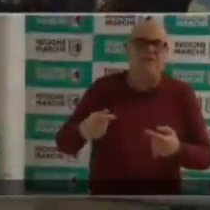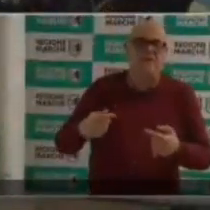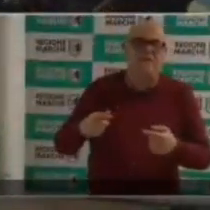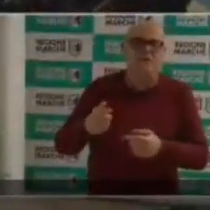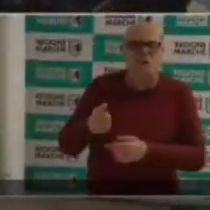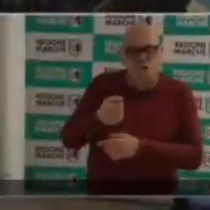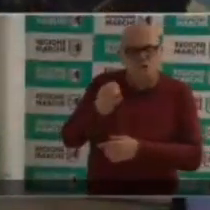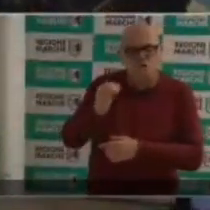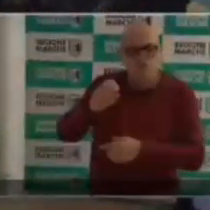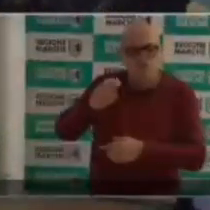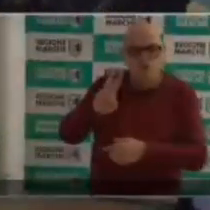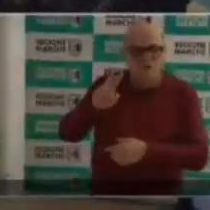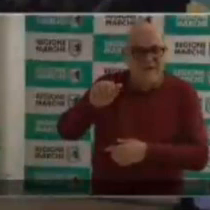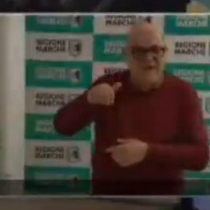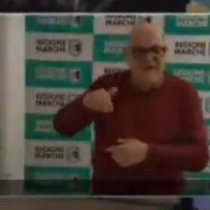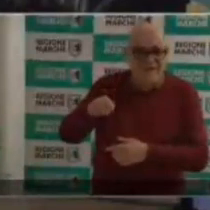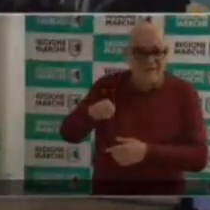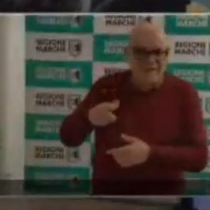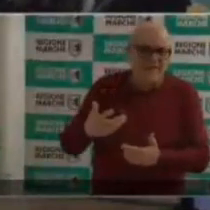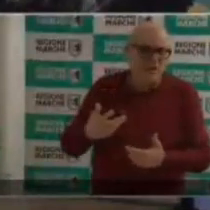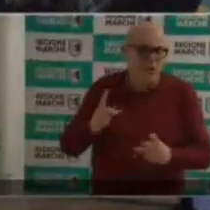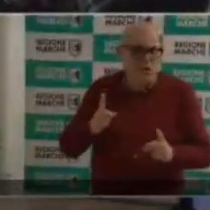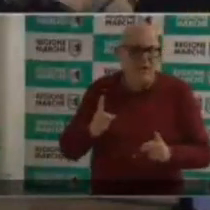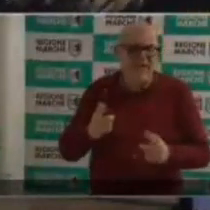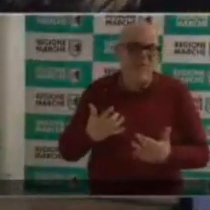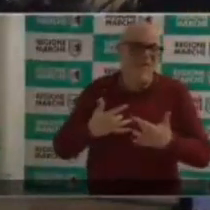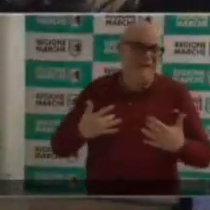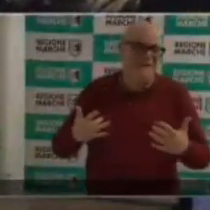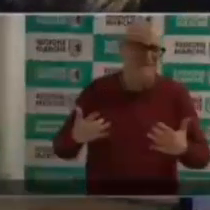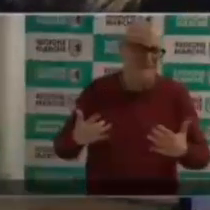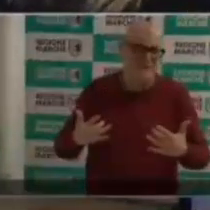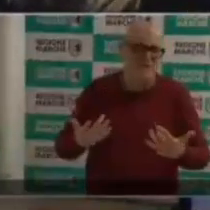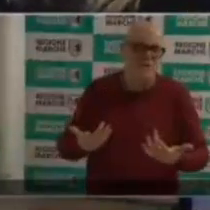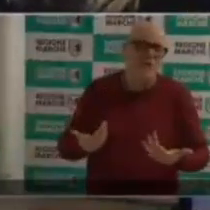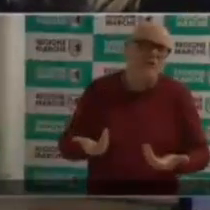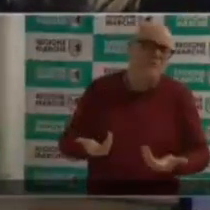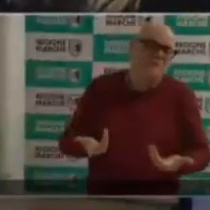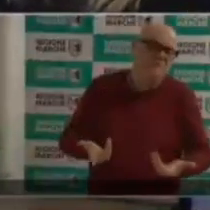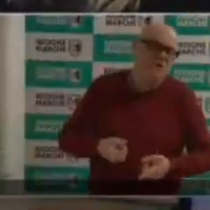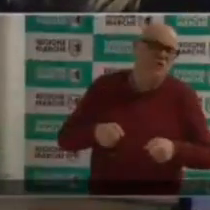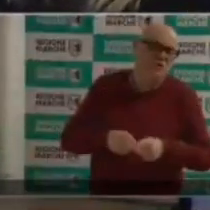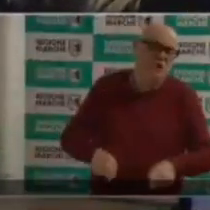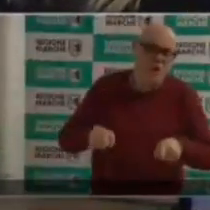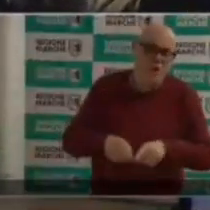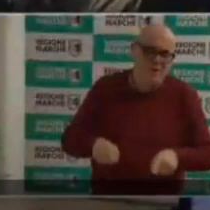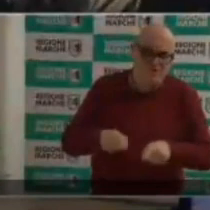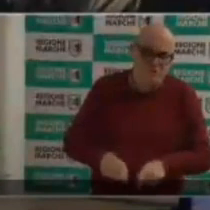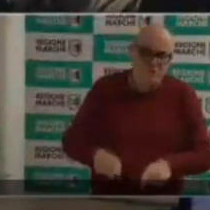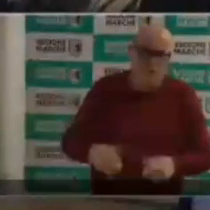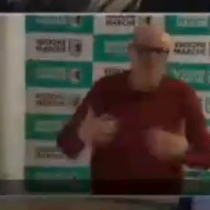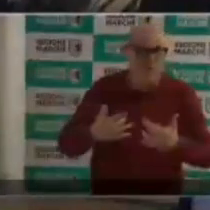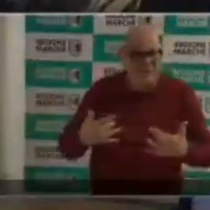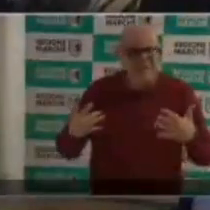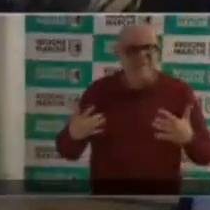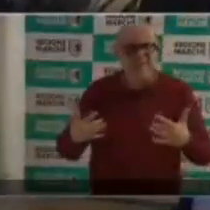parte come ufficio, perché non è un ringraziamento come di peloso per qualsiasi motivo, ma è un ringraziamento che credo debba essere